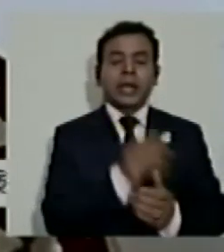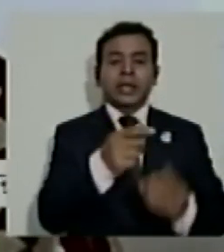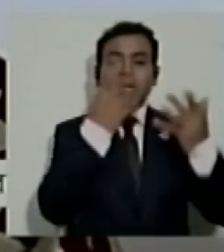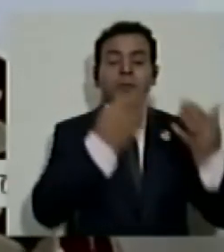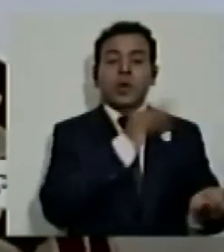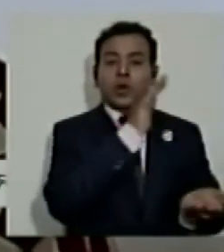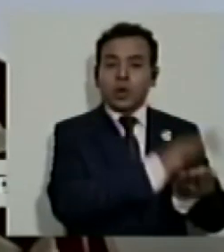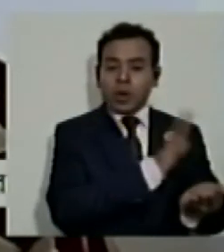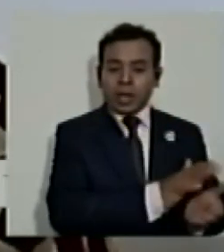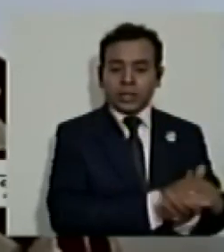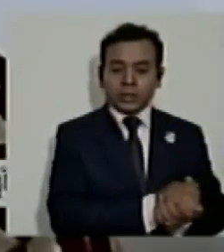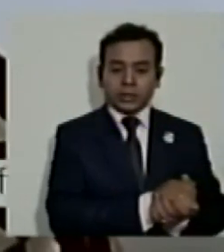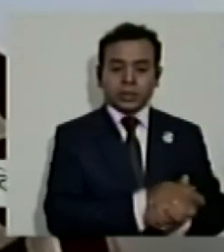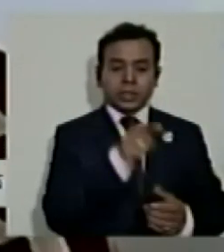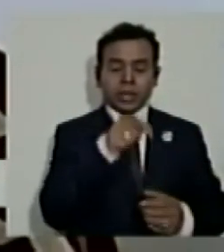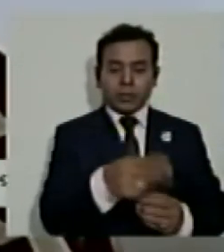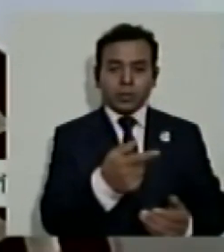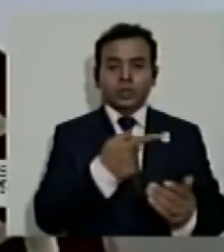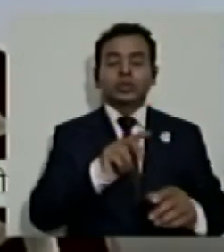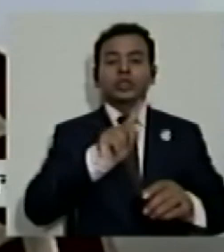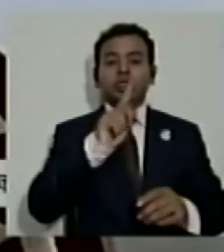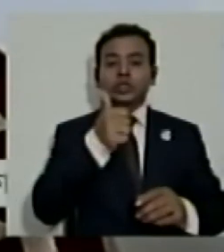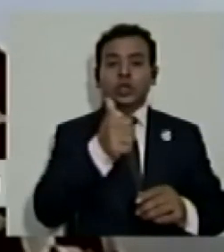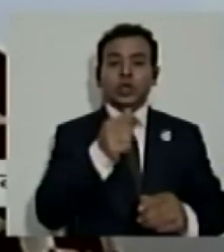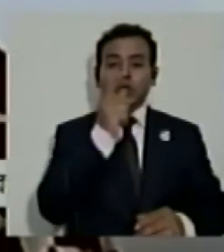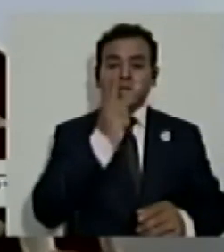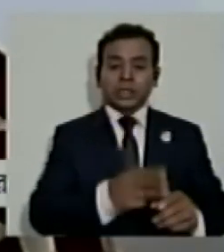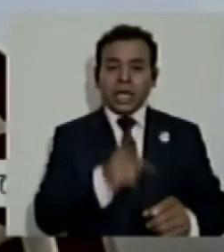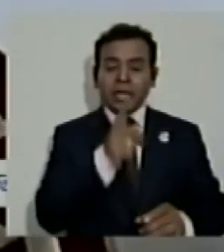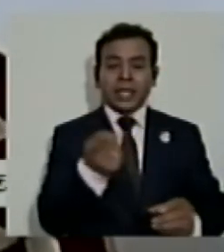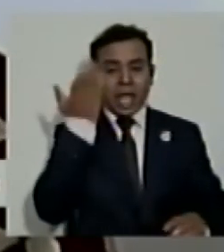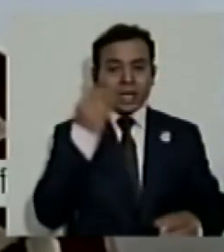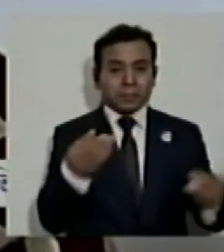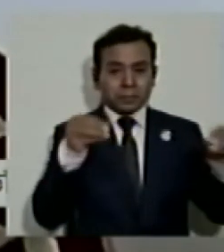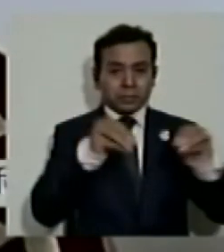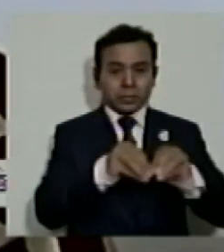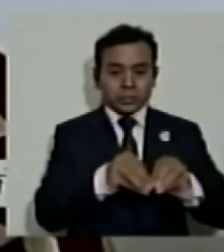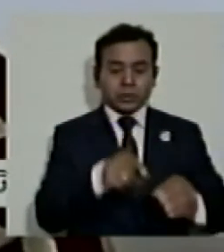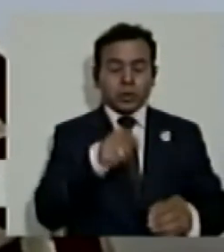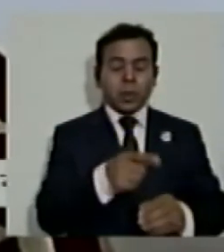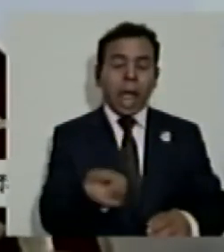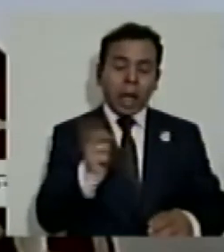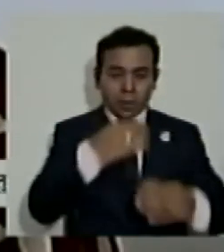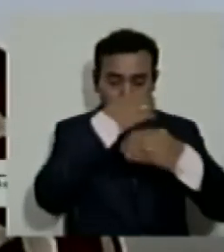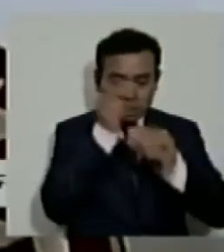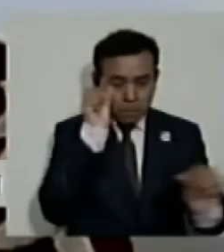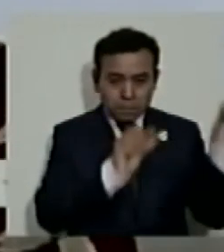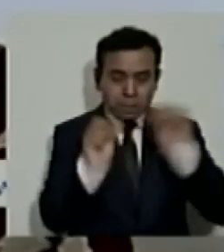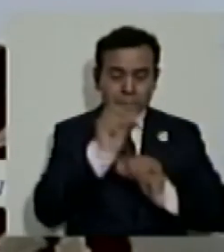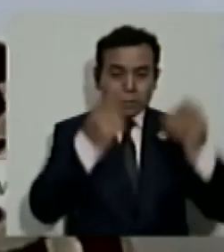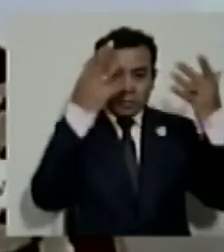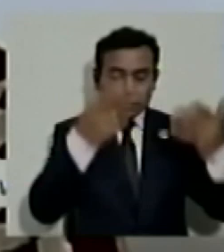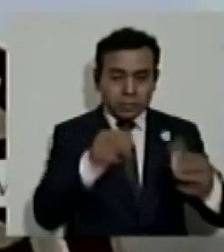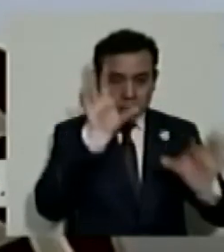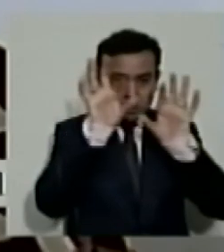সংশ্লিষ্ট সংগ্রহ করেছিলাম। এটা পুনরায় বিশ্লেষণ করে এই 16 তারিখে যেটা 341 দেখানো হয়েছিল সেটাকে আসলে